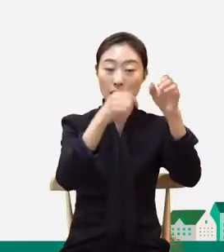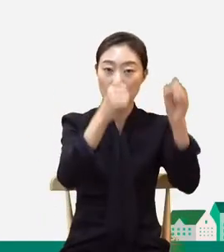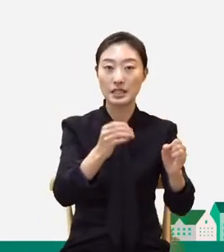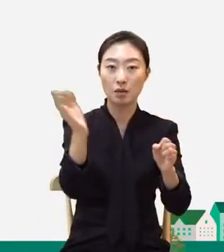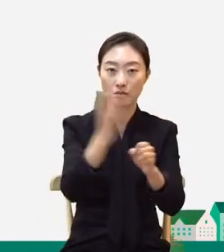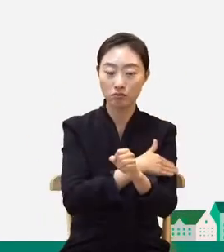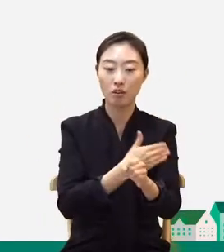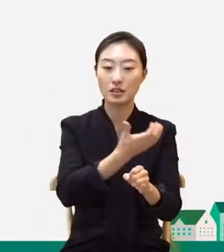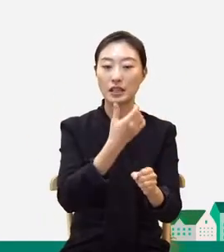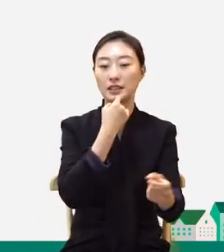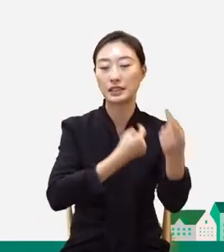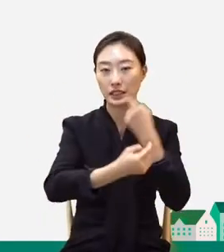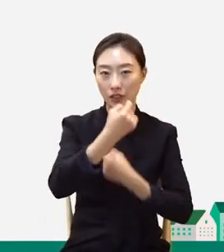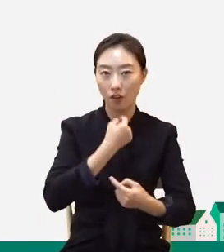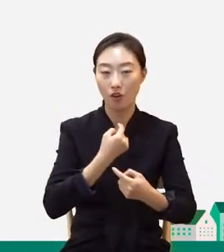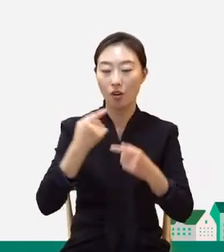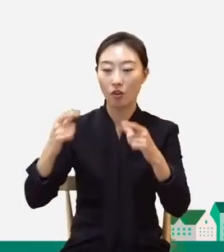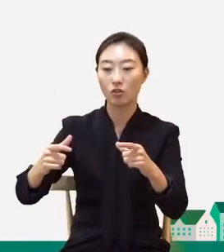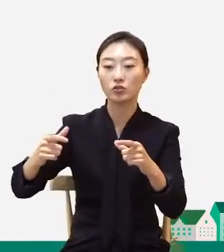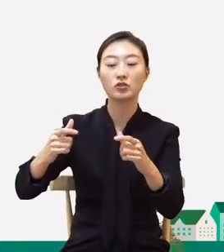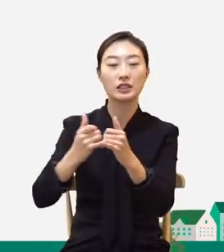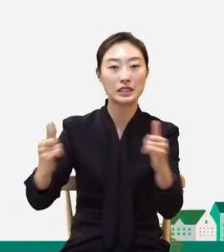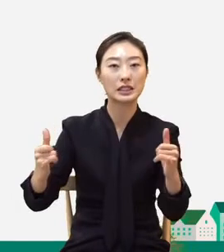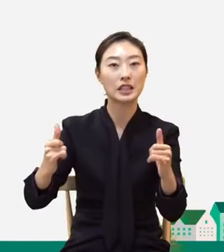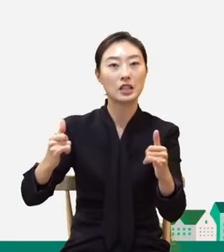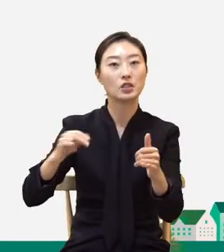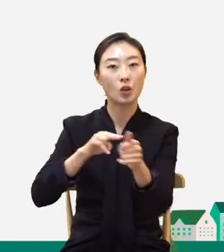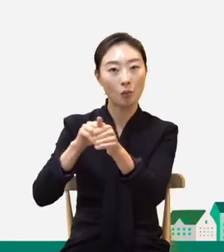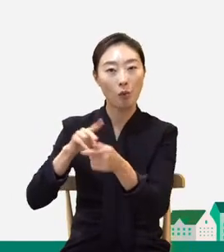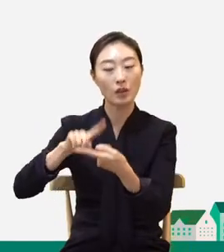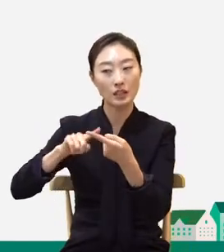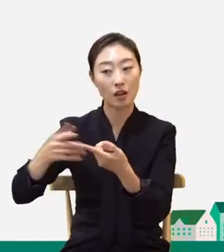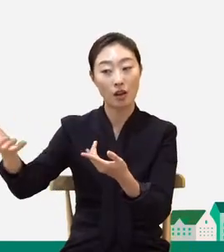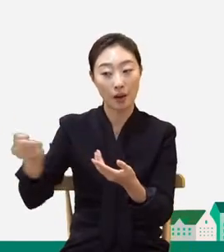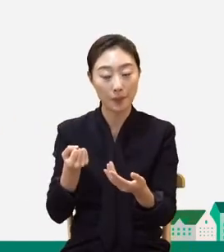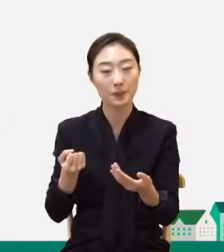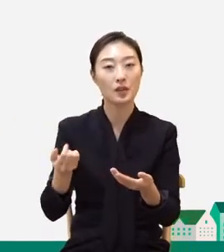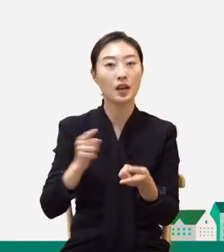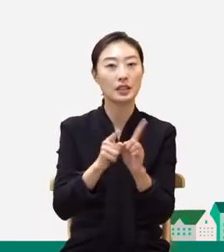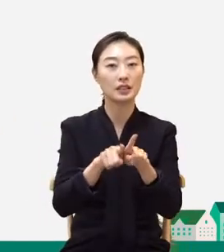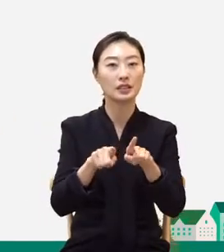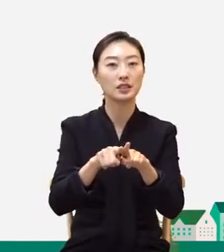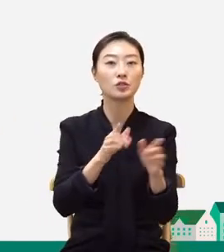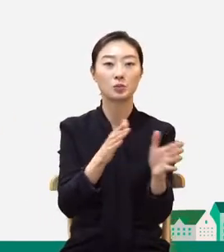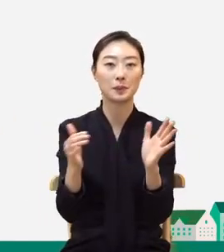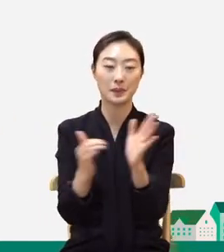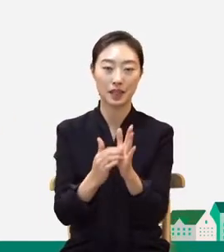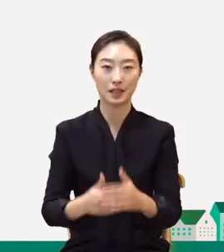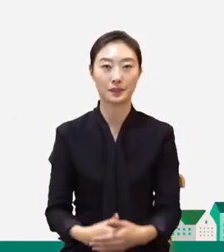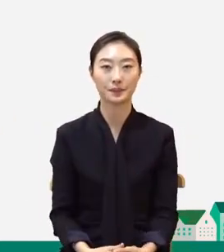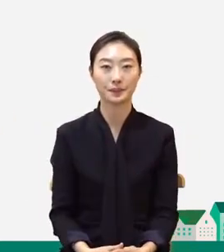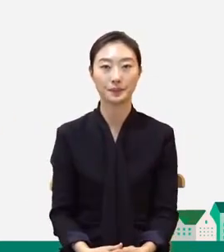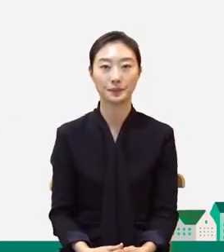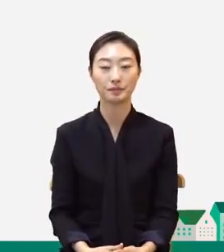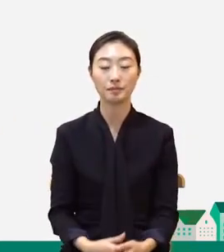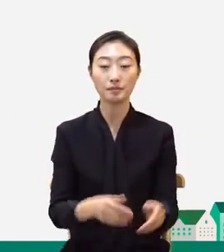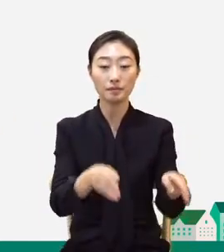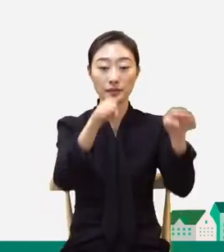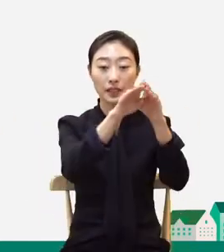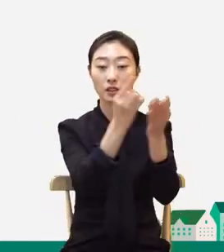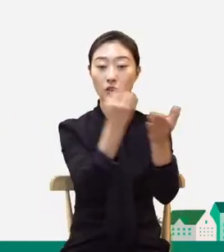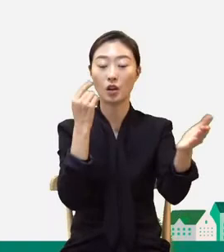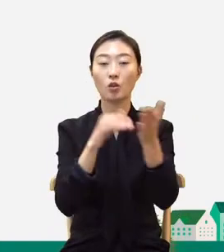신청이나 거주인 정보 등 시설의 협조를 받아서 같이 준비를 할 수 있었습니다. 그리고 퇴소 후에